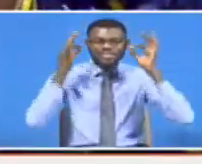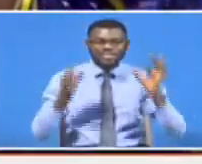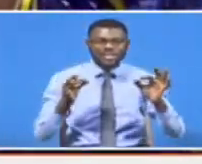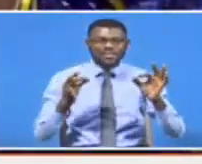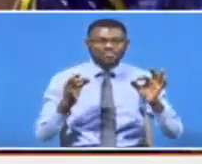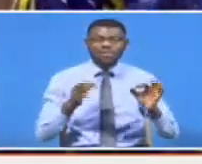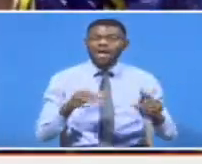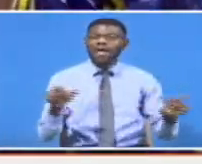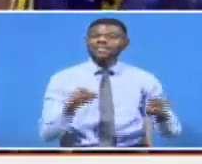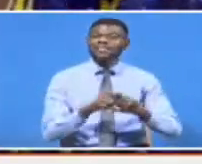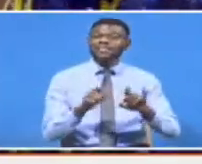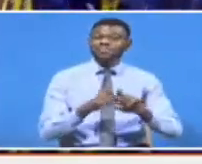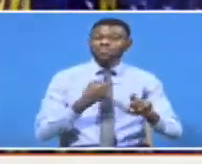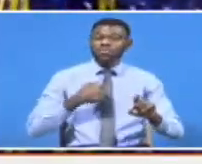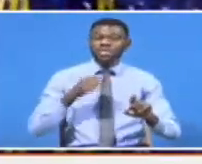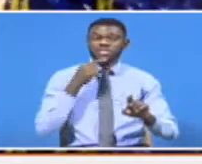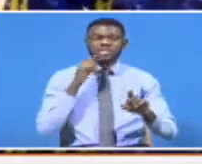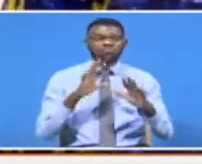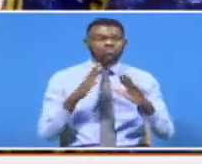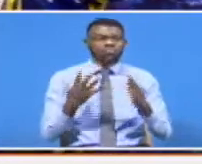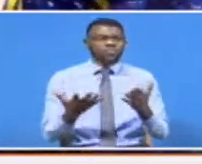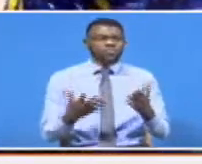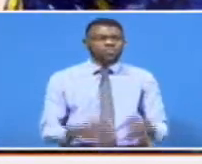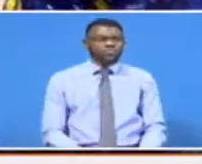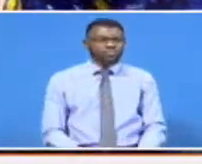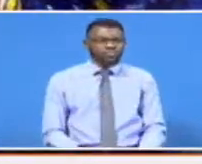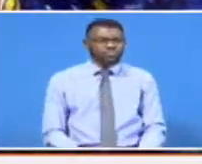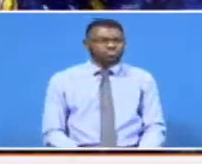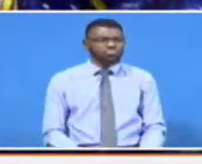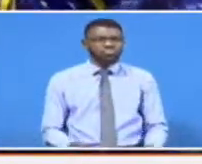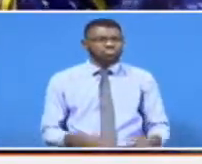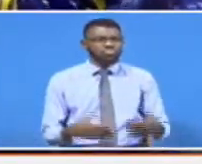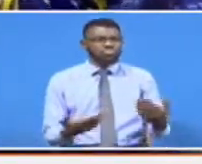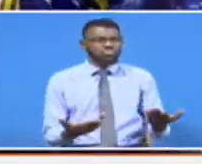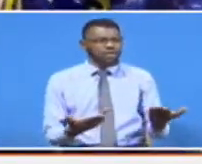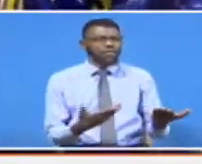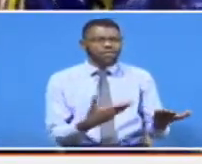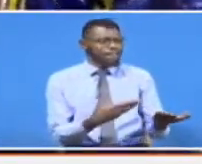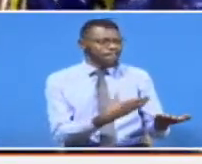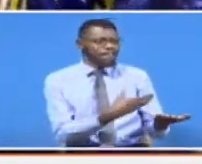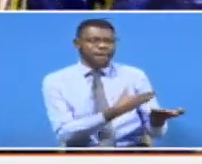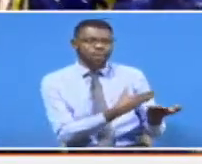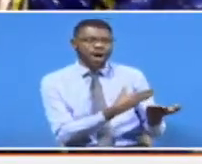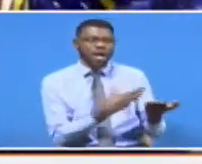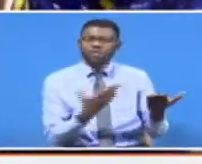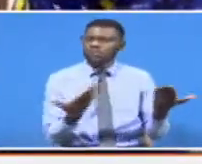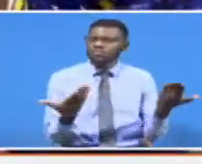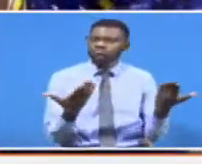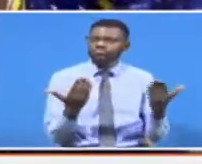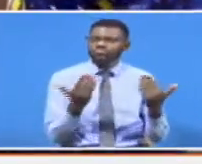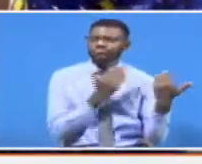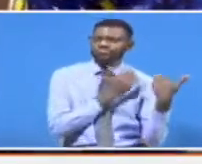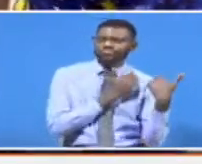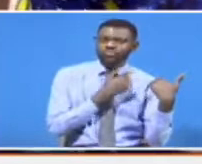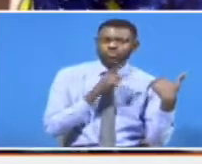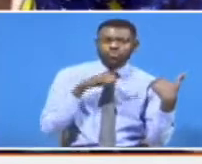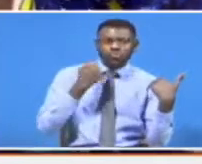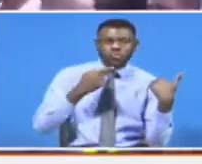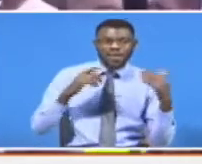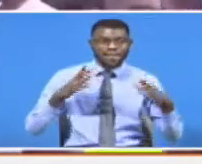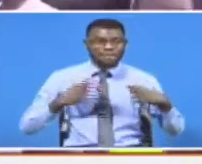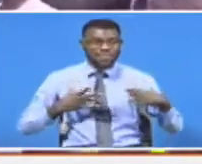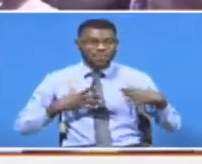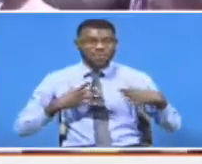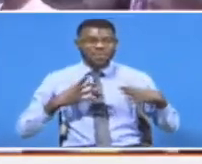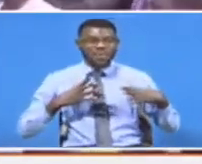we have said. An institution called parliament gets its mandate from the people, but the people retain the residual